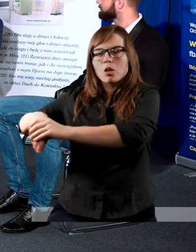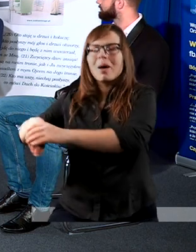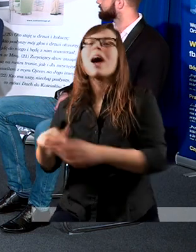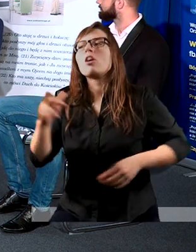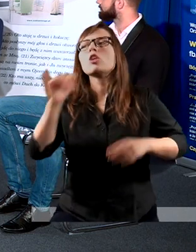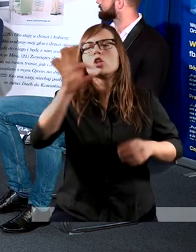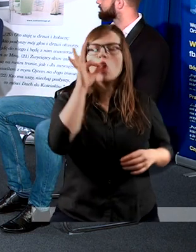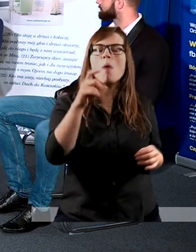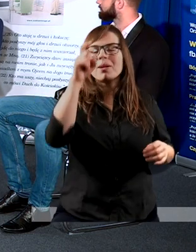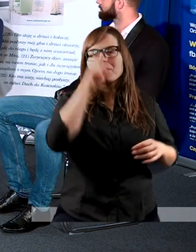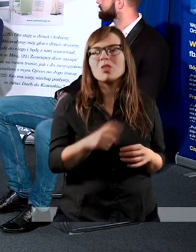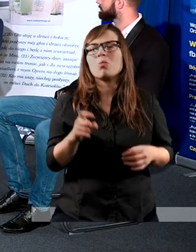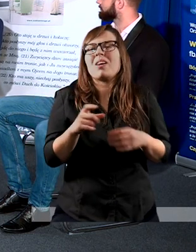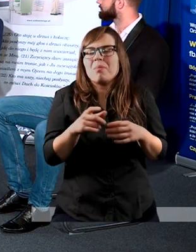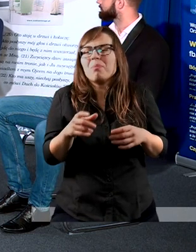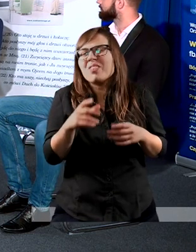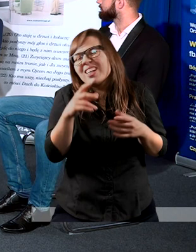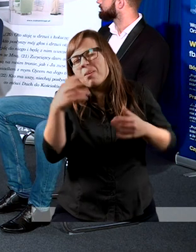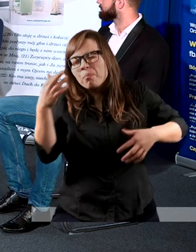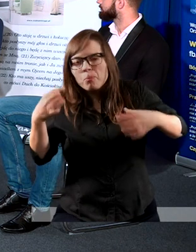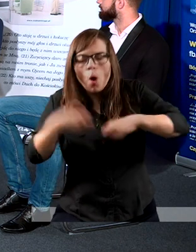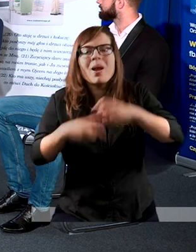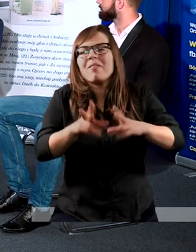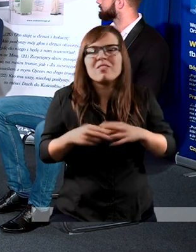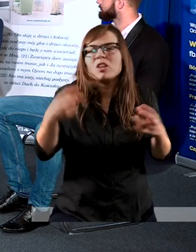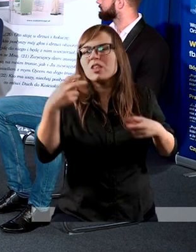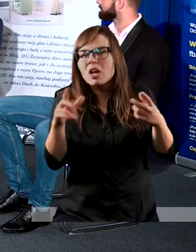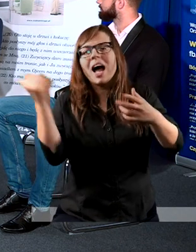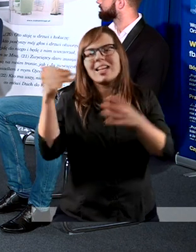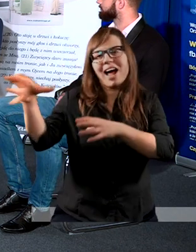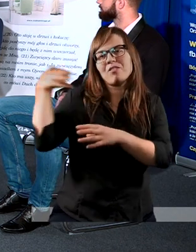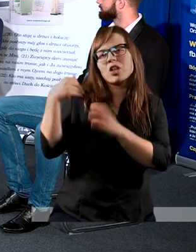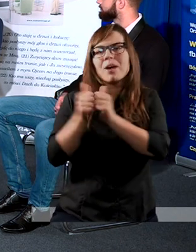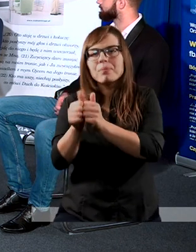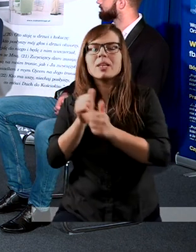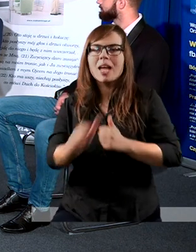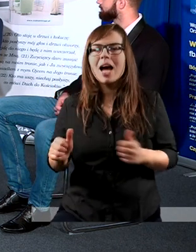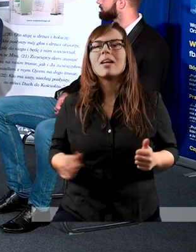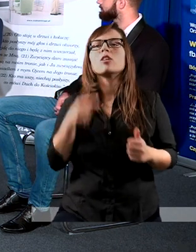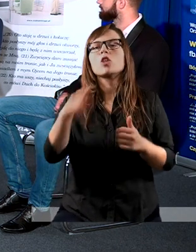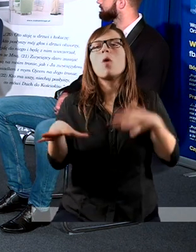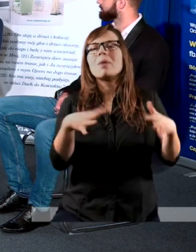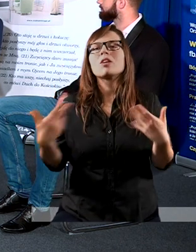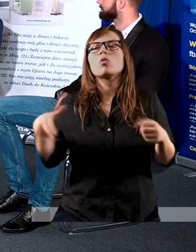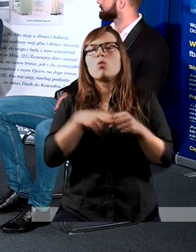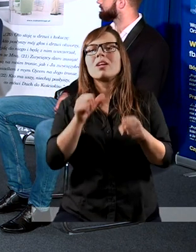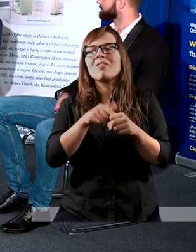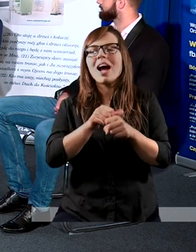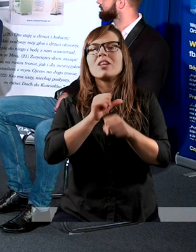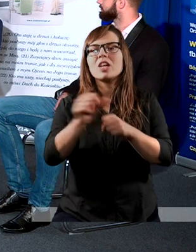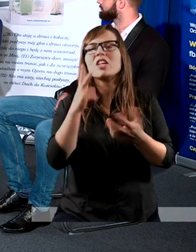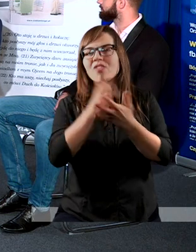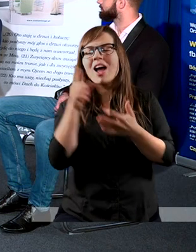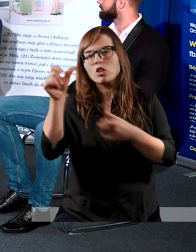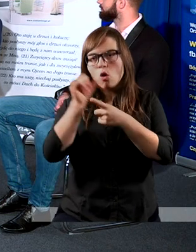i w dobrym, i w złym. Tak jak w małżeństwie, i w dobrym, i w złym. I czy to miejsce, w którym jestem, to jest to, którym On